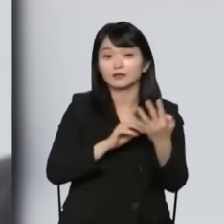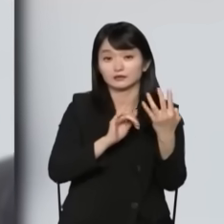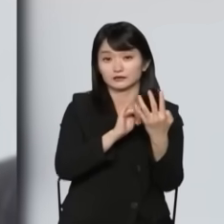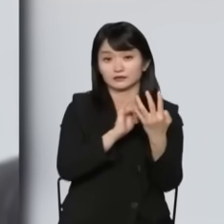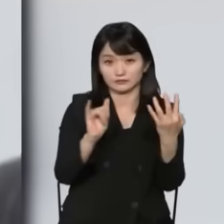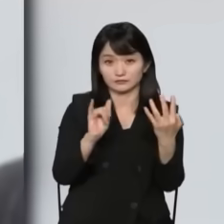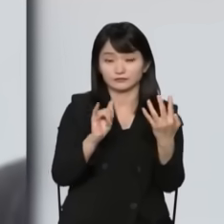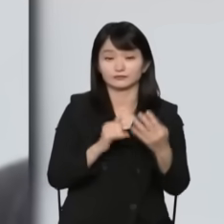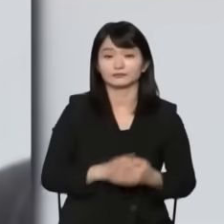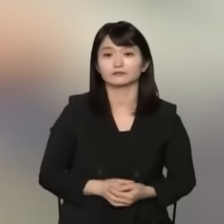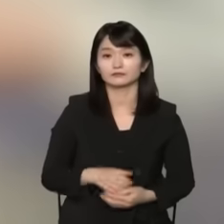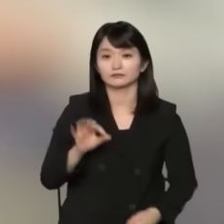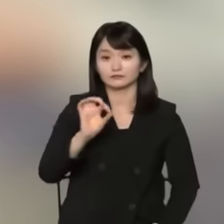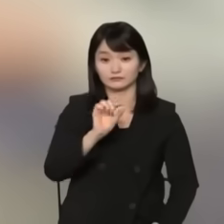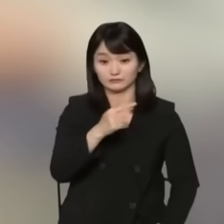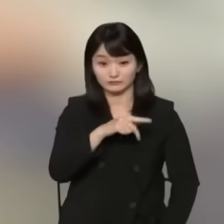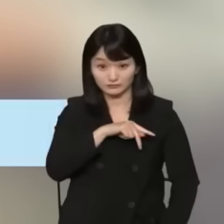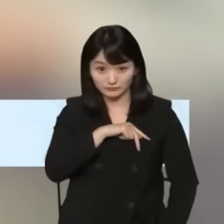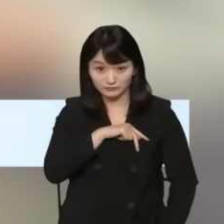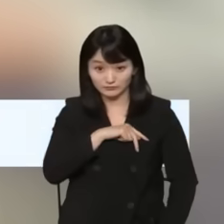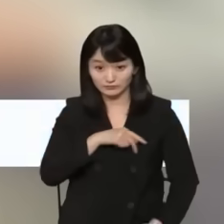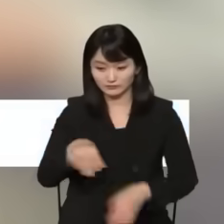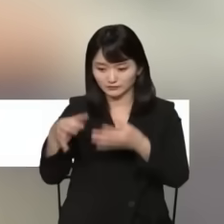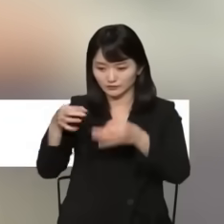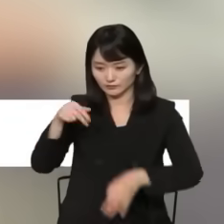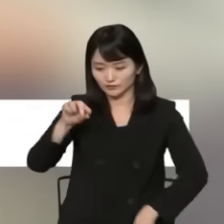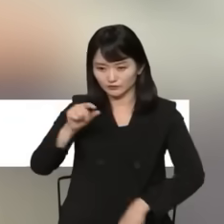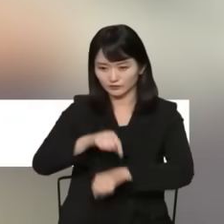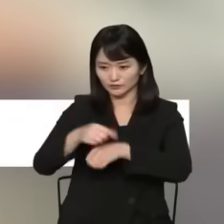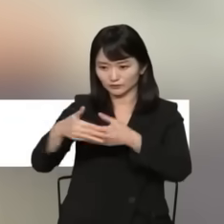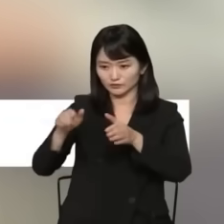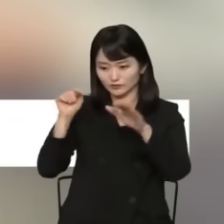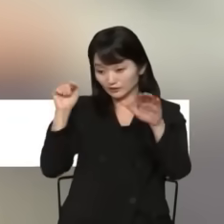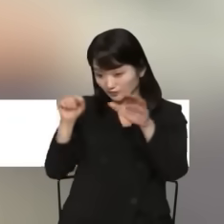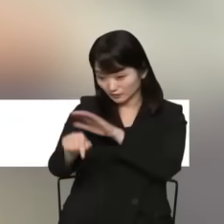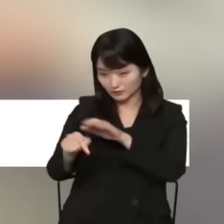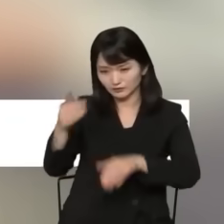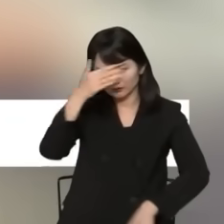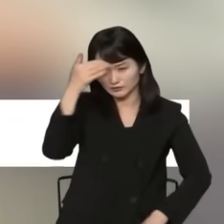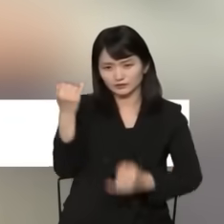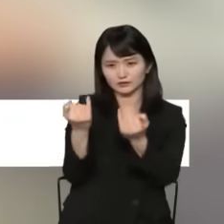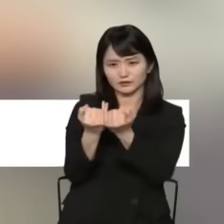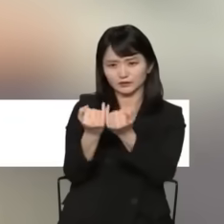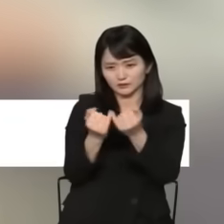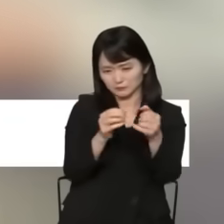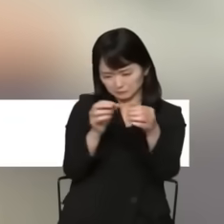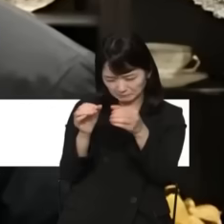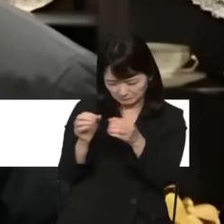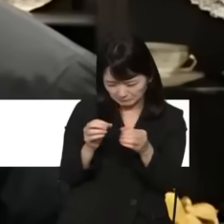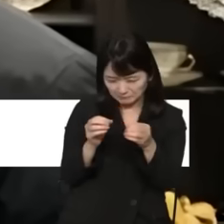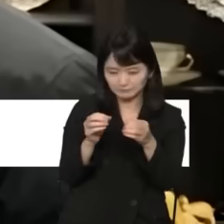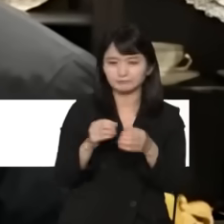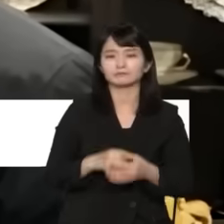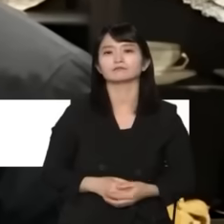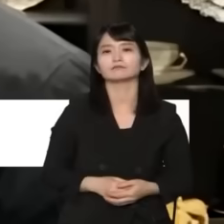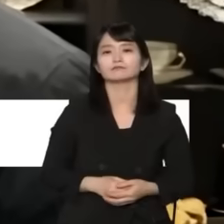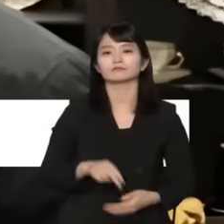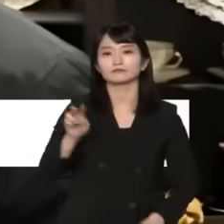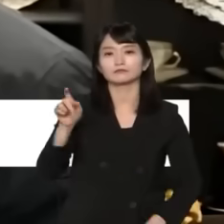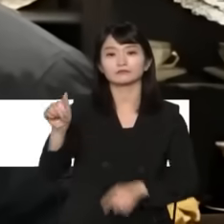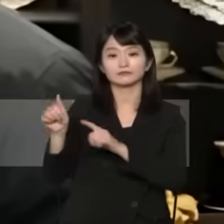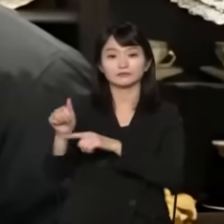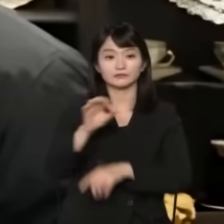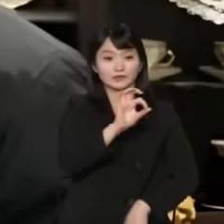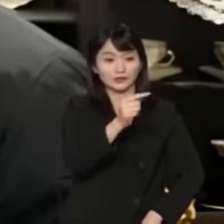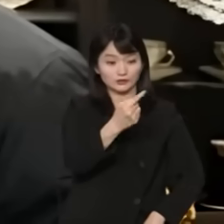4명이었습니다. 안 의원은 이날 김영선 의원 사무실을 찾아 청년 여성 간담회를 열었습니다. 당시 명 씨는 안